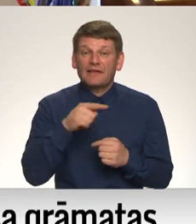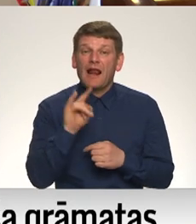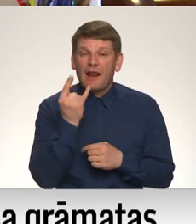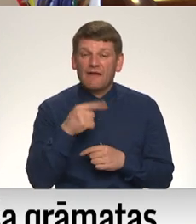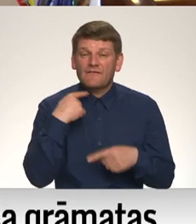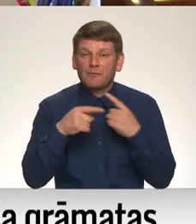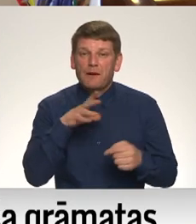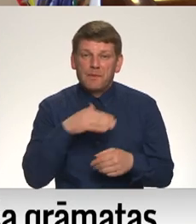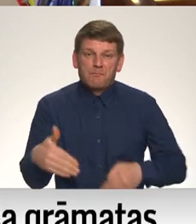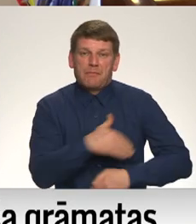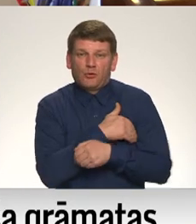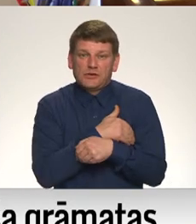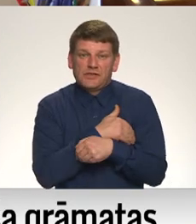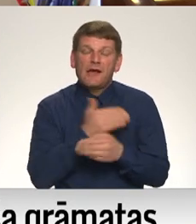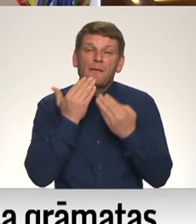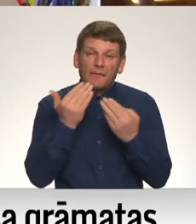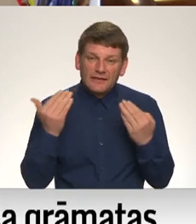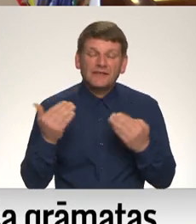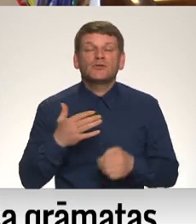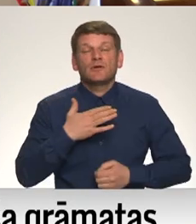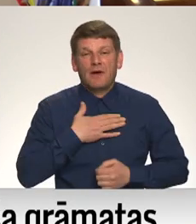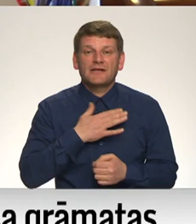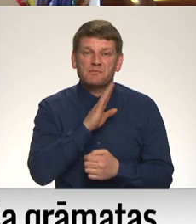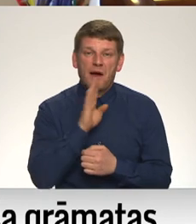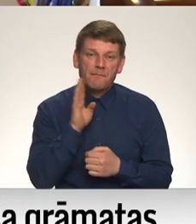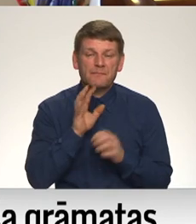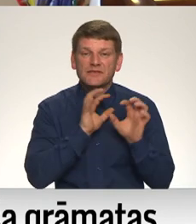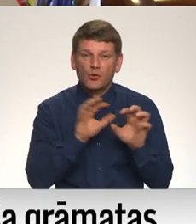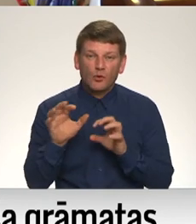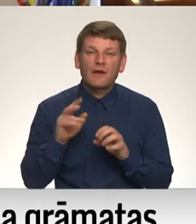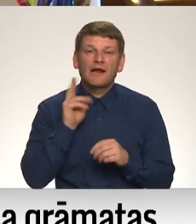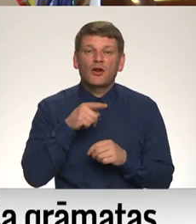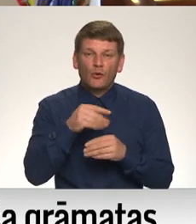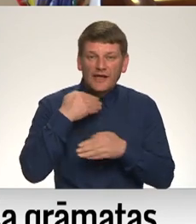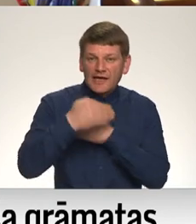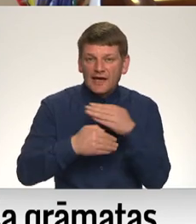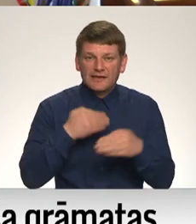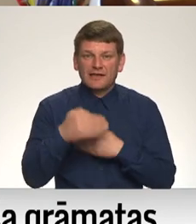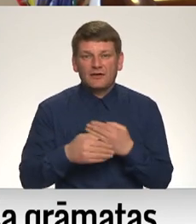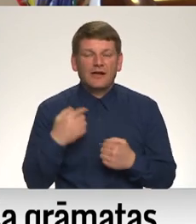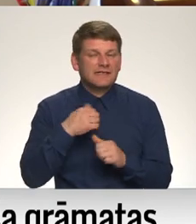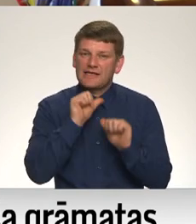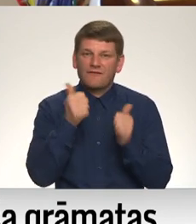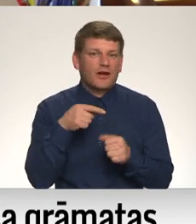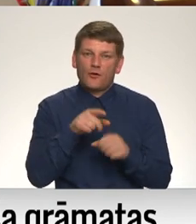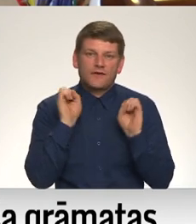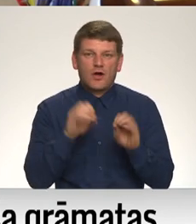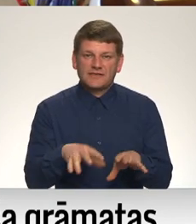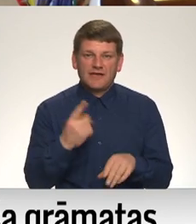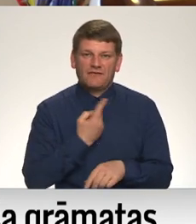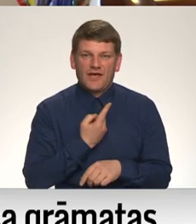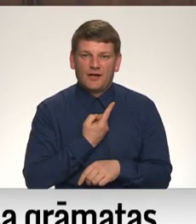vienmēr bija padusē. Pateicoties manas mammas rūpēm, ka to ietinu, es nevarēju viņu atstāt